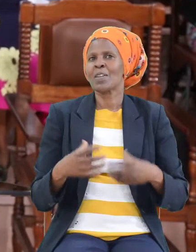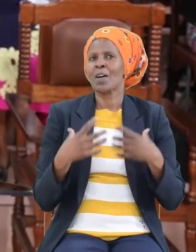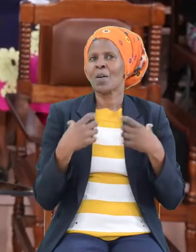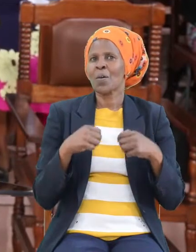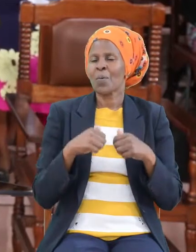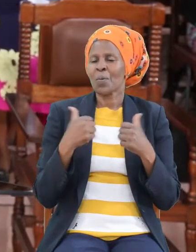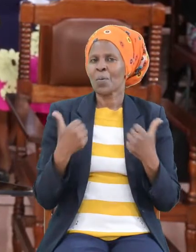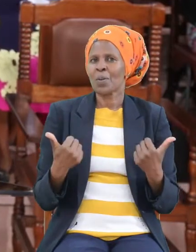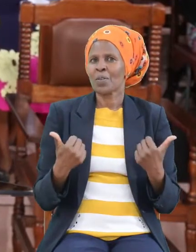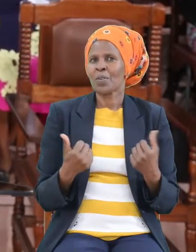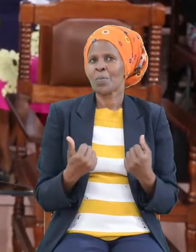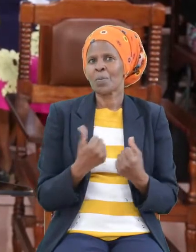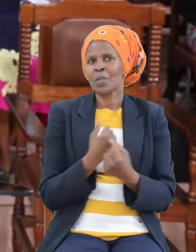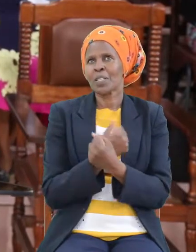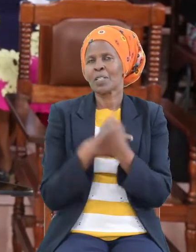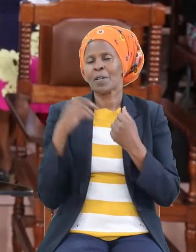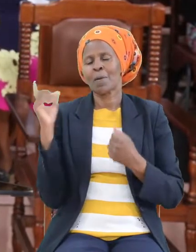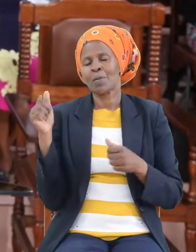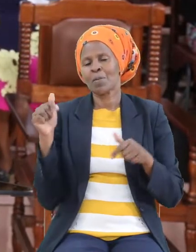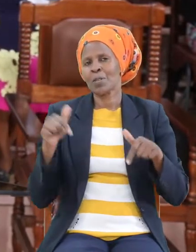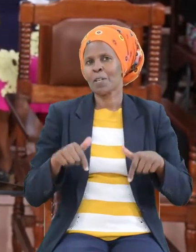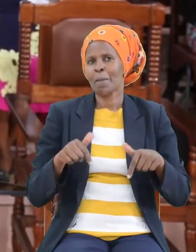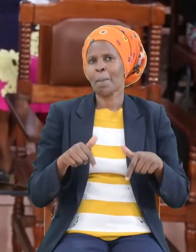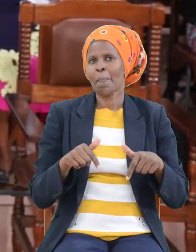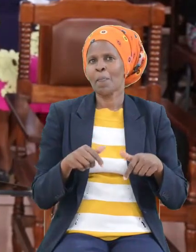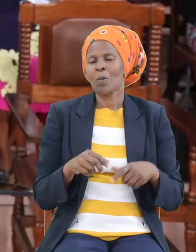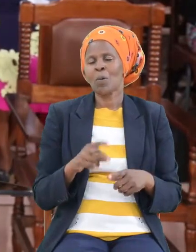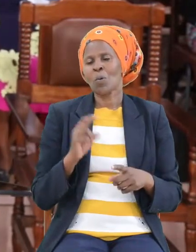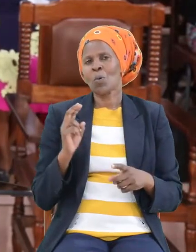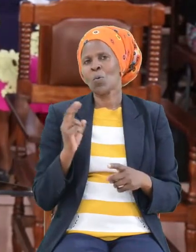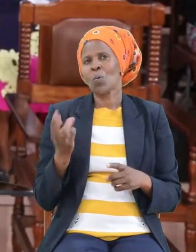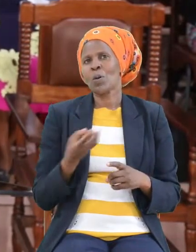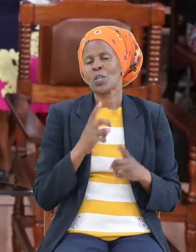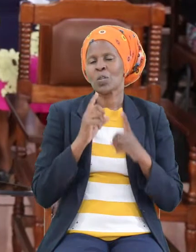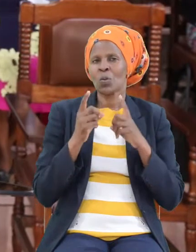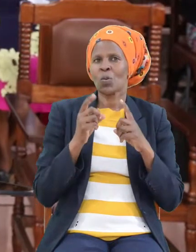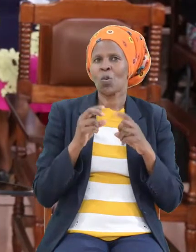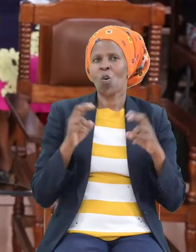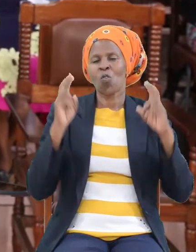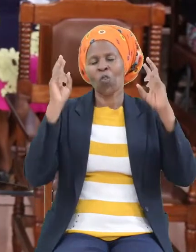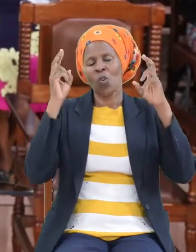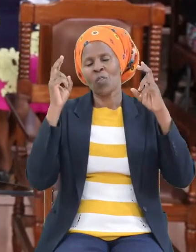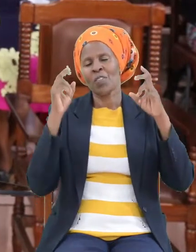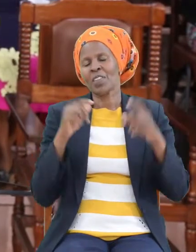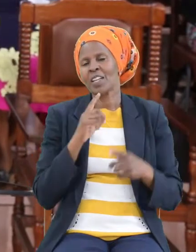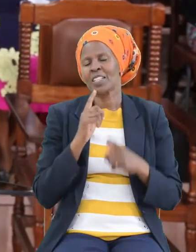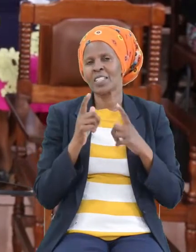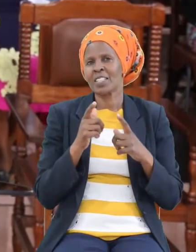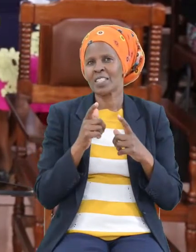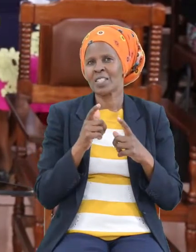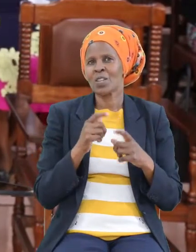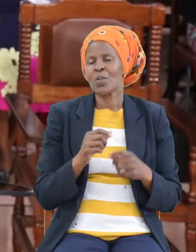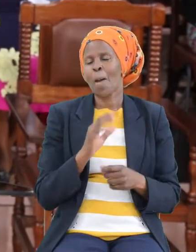ya usalama. Siku ya leo tunaongea juu ya mada ambayo inasema ni